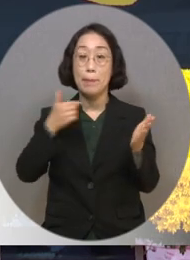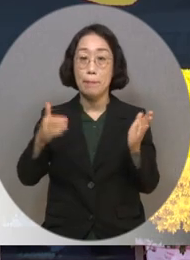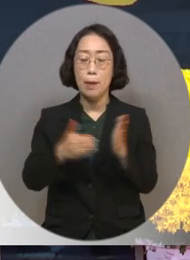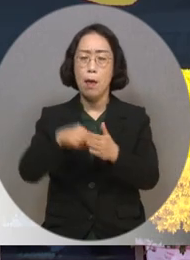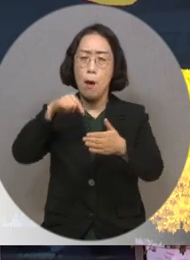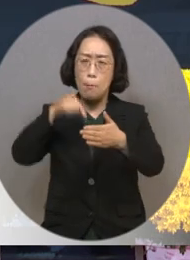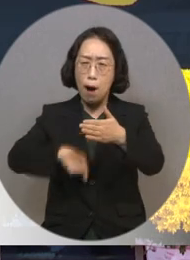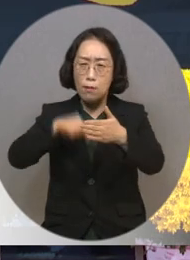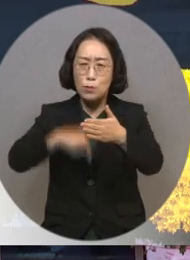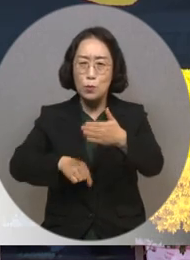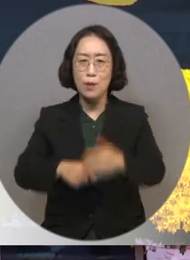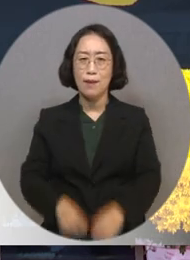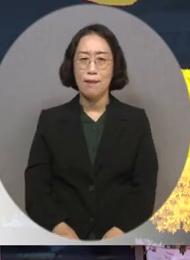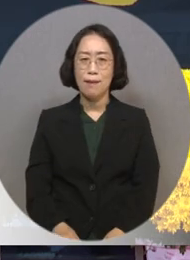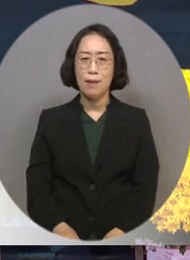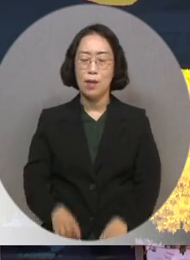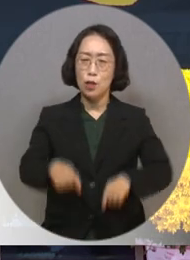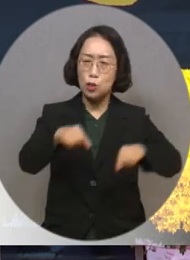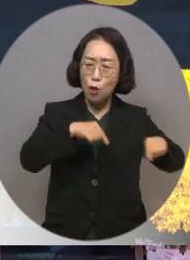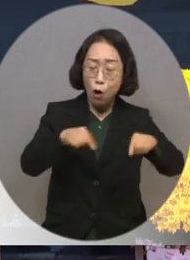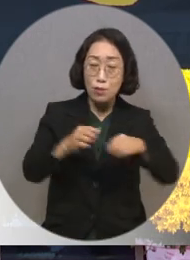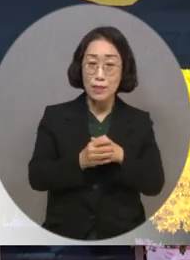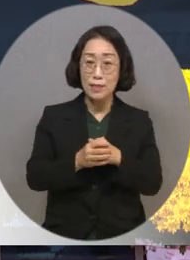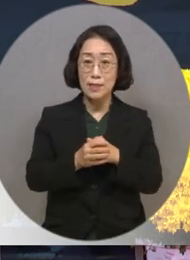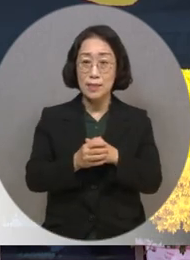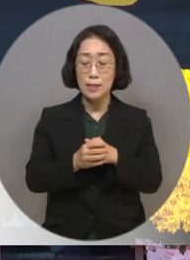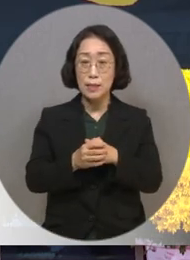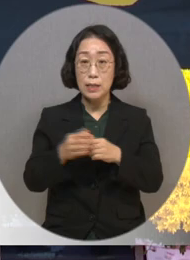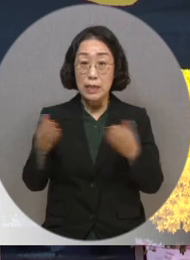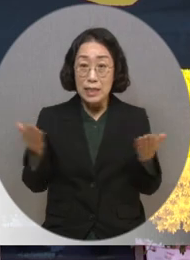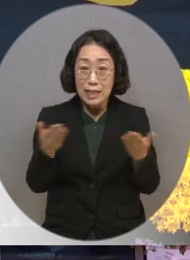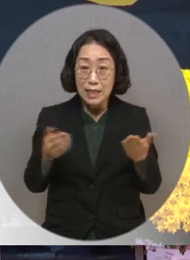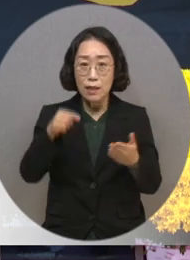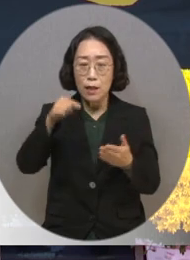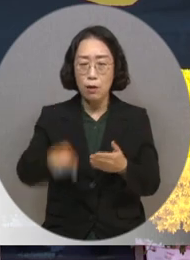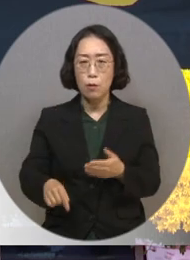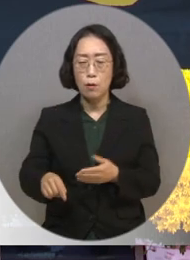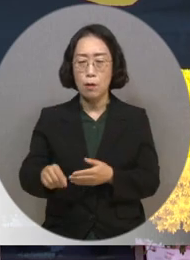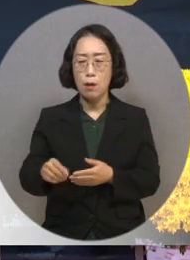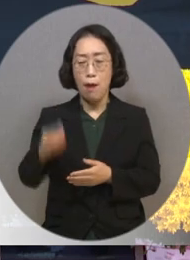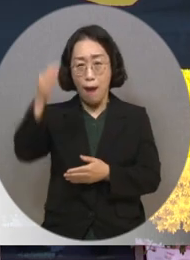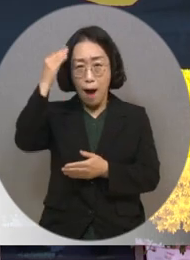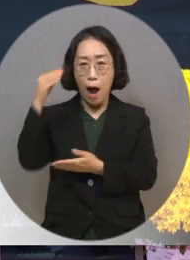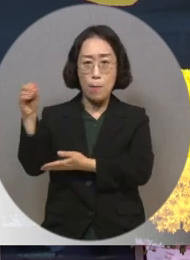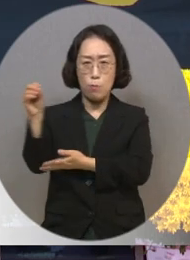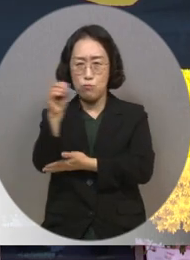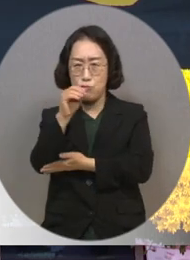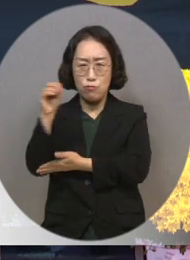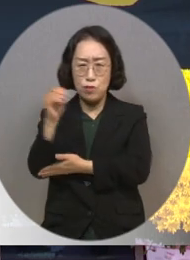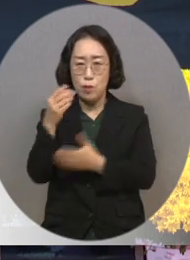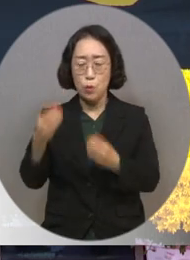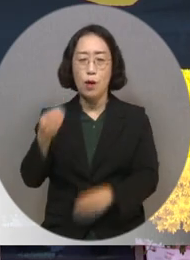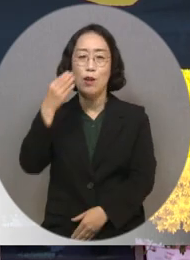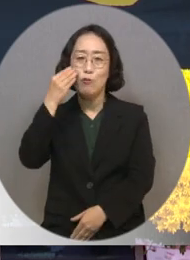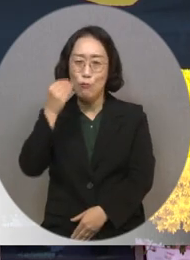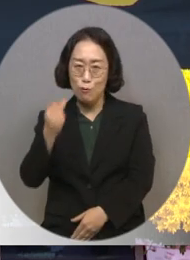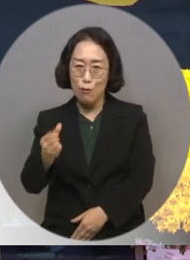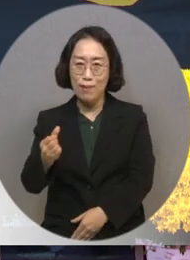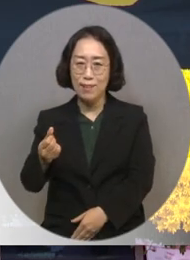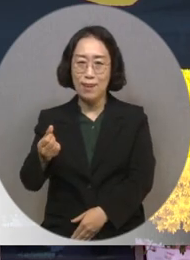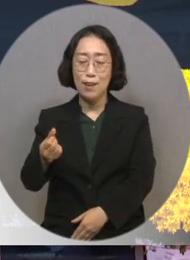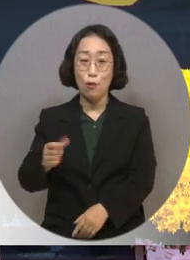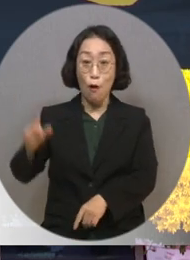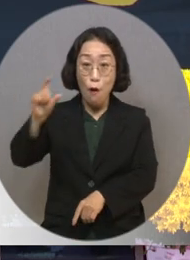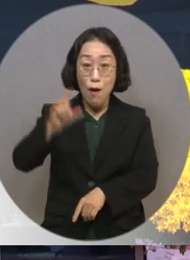마음속에 항상 정치와 행정은 붓글씨 쓰듯이 유연하게 그러나 시를